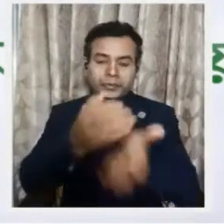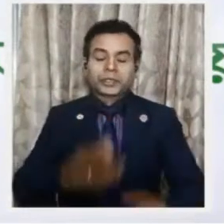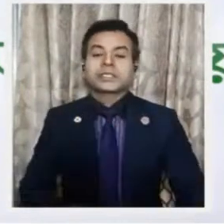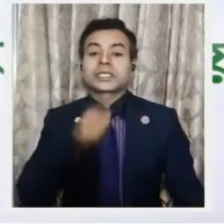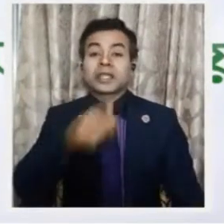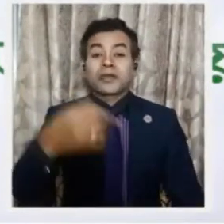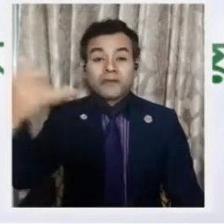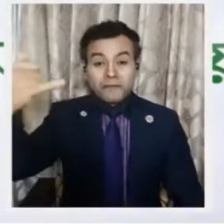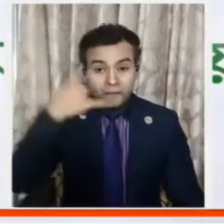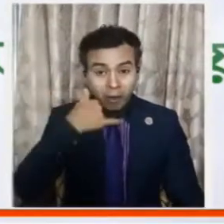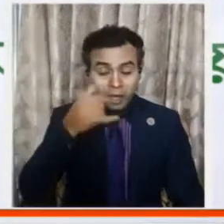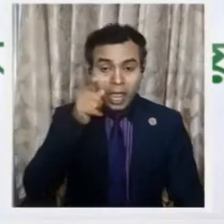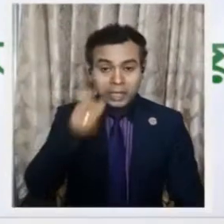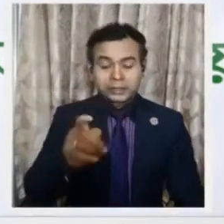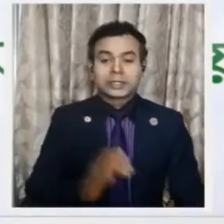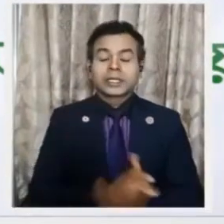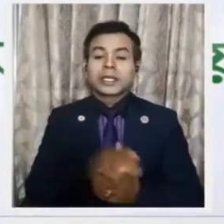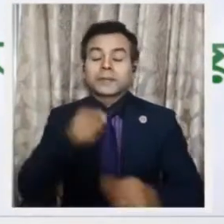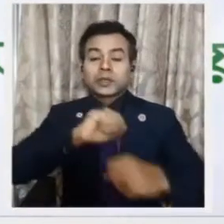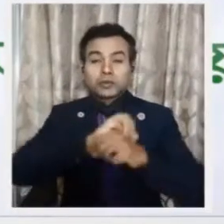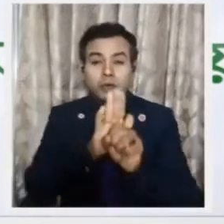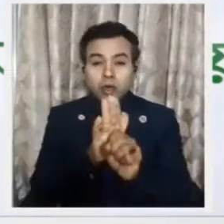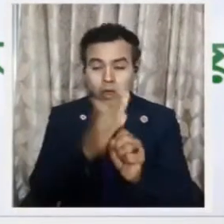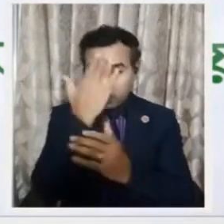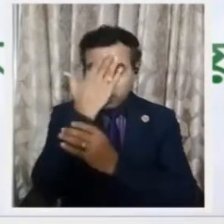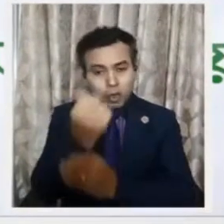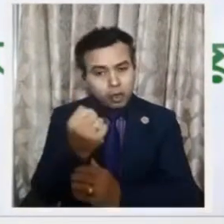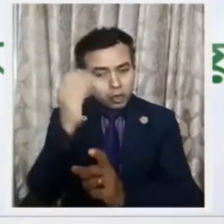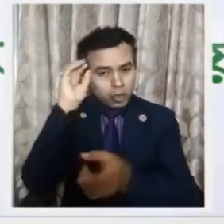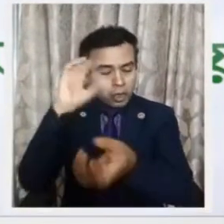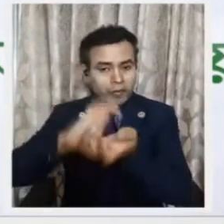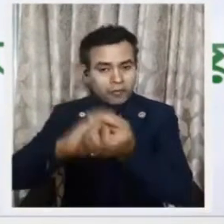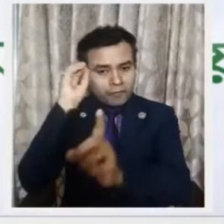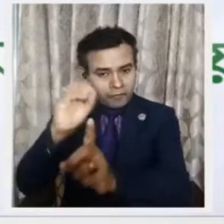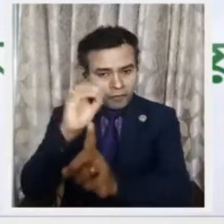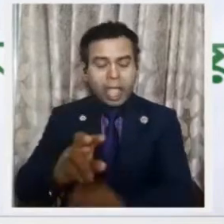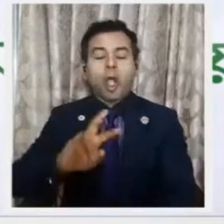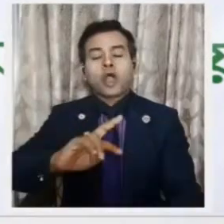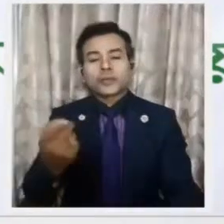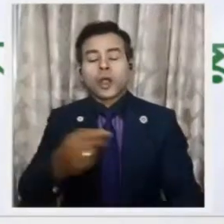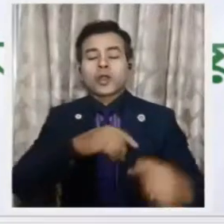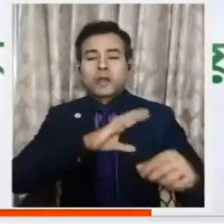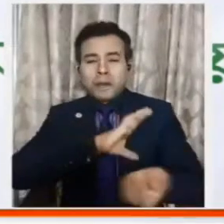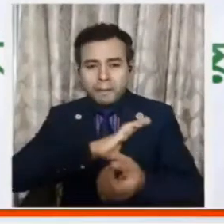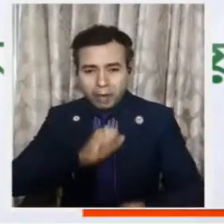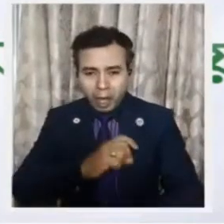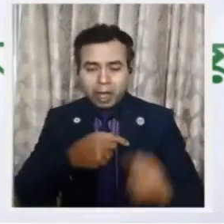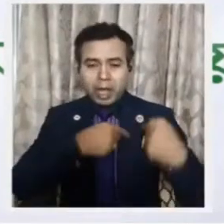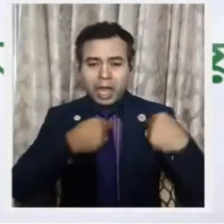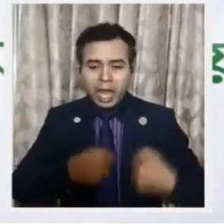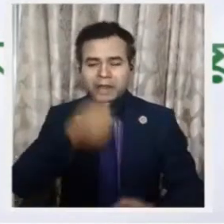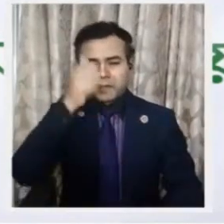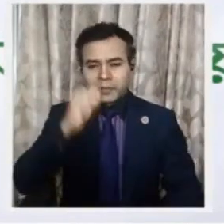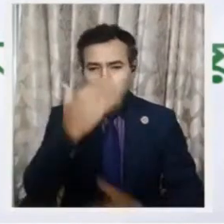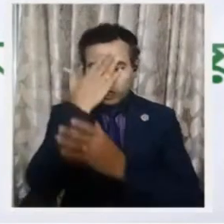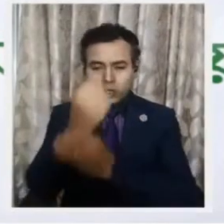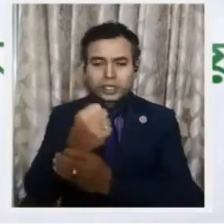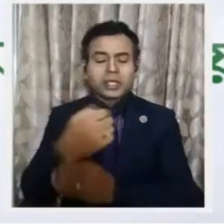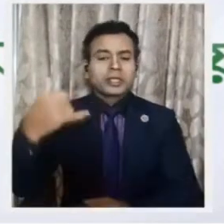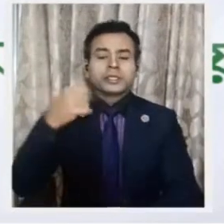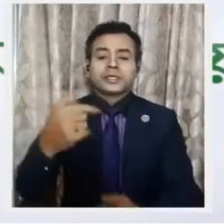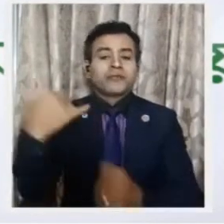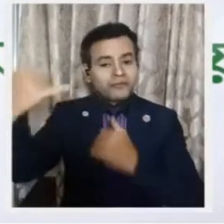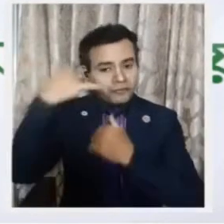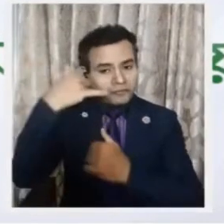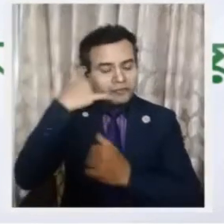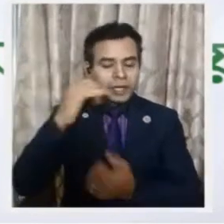চিকিৎসক 4,217 জন। এখানে উল্লেখ করি, যা ফোন কল গ্রহণ করা হয় এর মধ্যে কোভিড